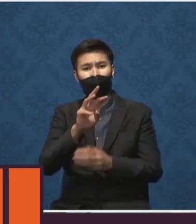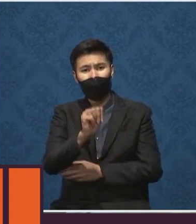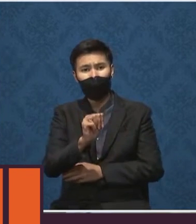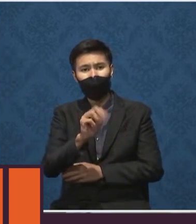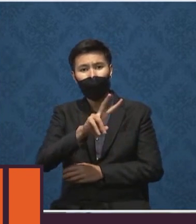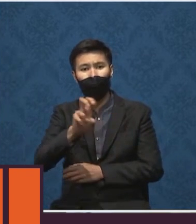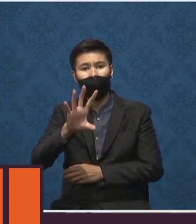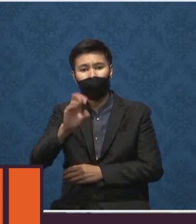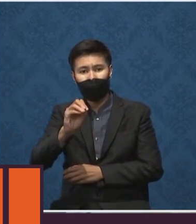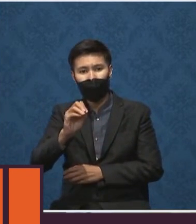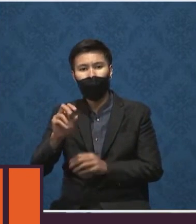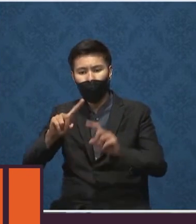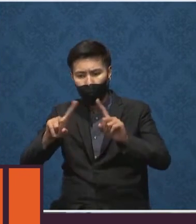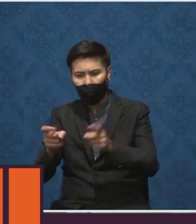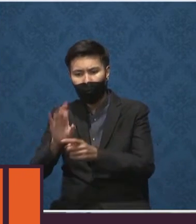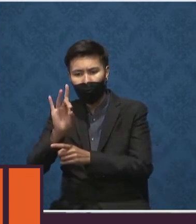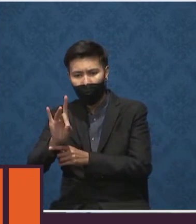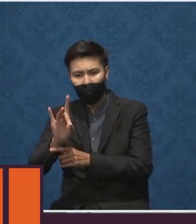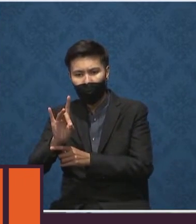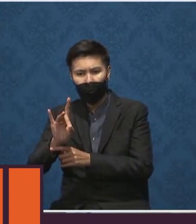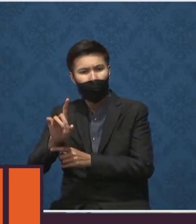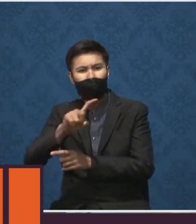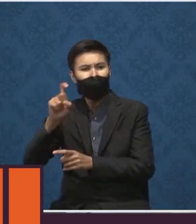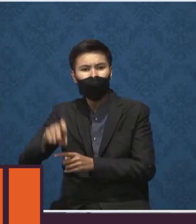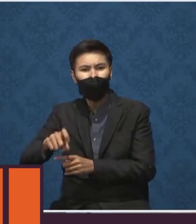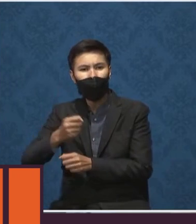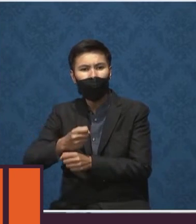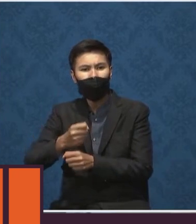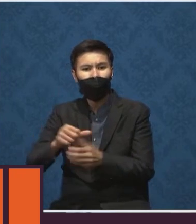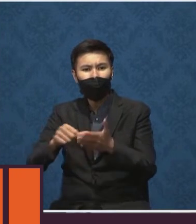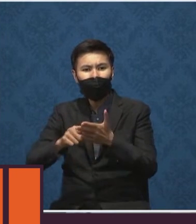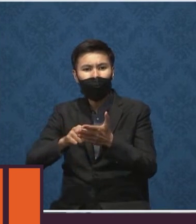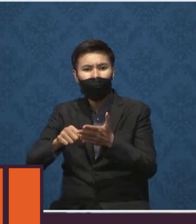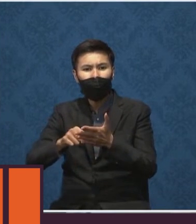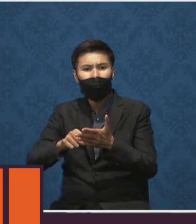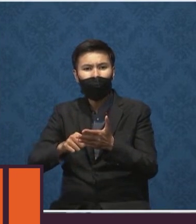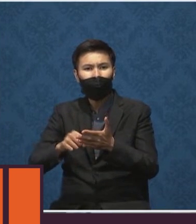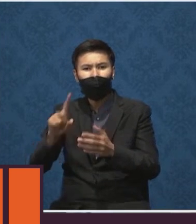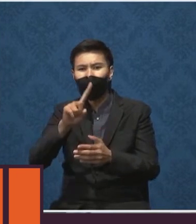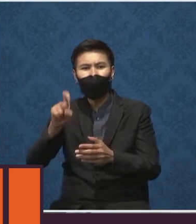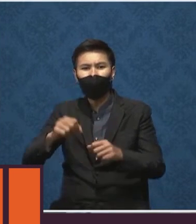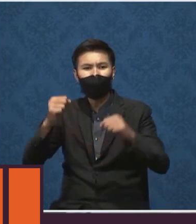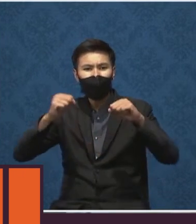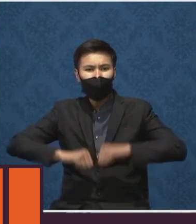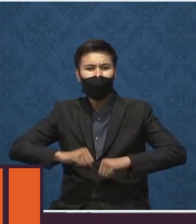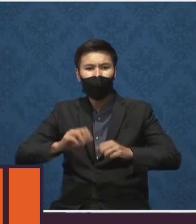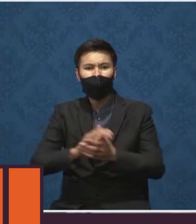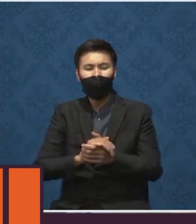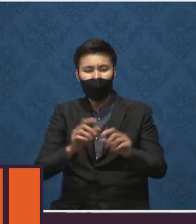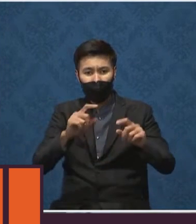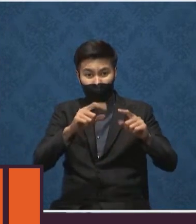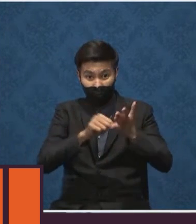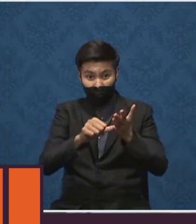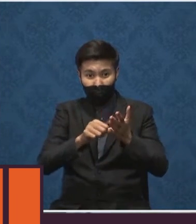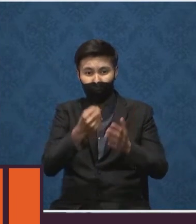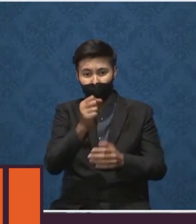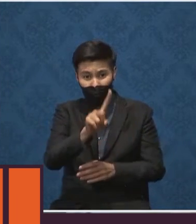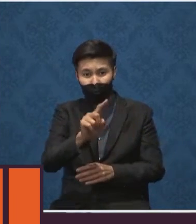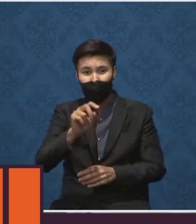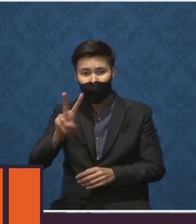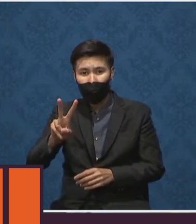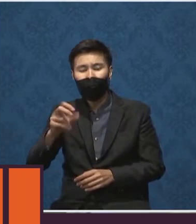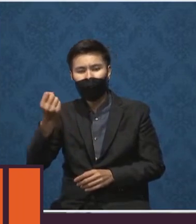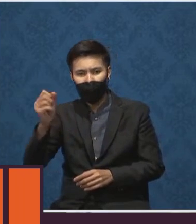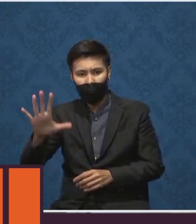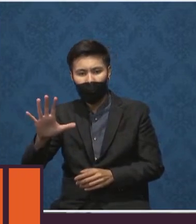6 วเล็ 8ก็ระบุชัดว่ไม่ต้องเพรการแ้ไนศ. ไม่ต้ทำปชามติยกเว้นเปกแก้ไในหมด 1, 2, 15คุสมบติน